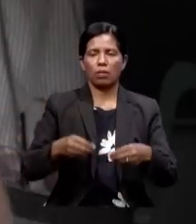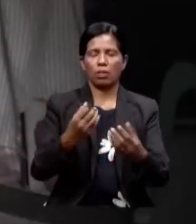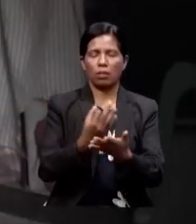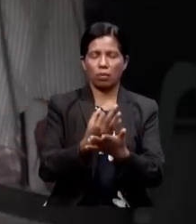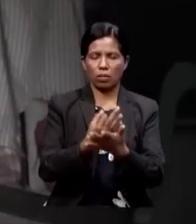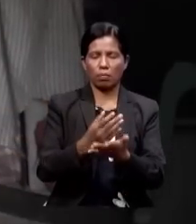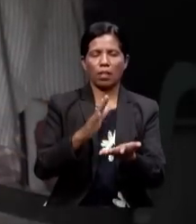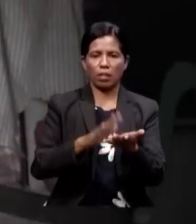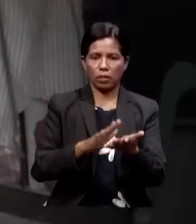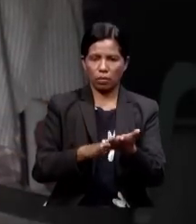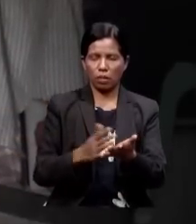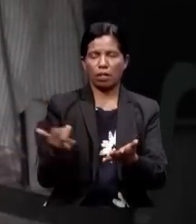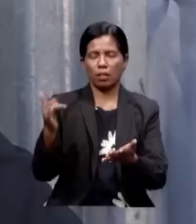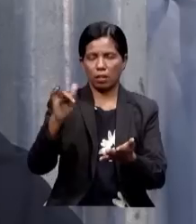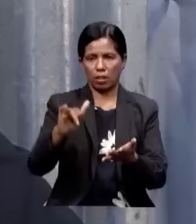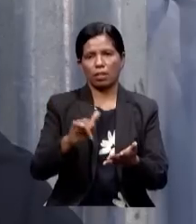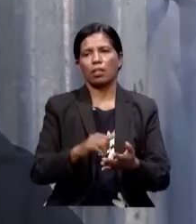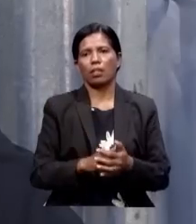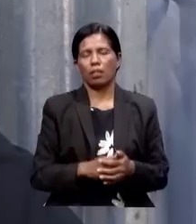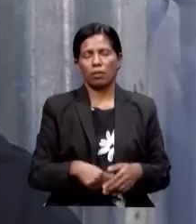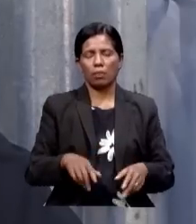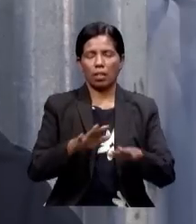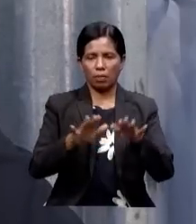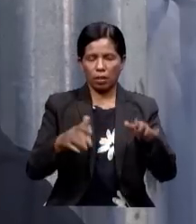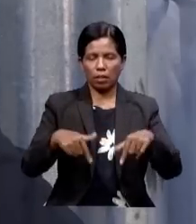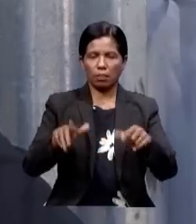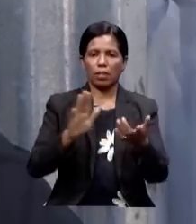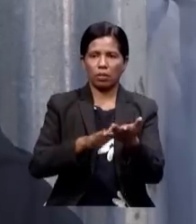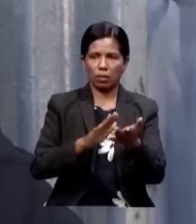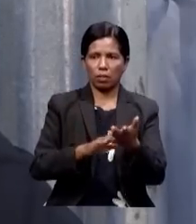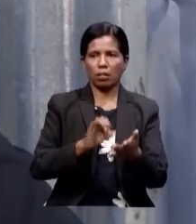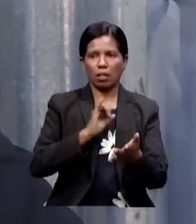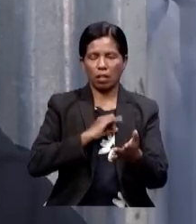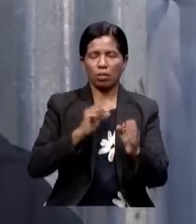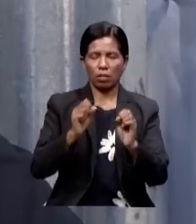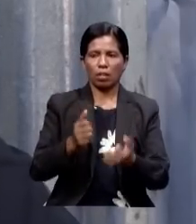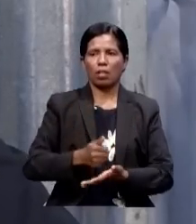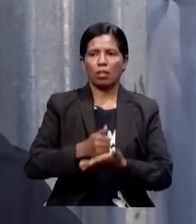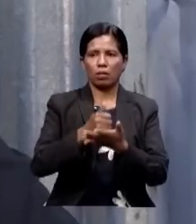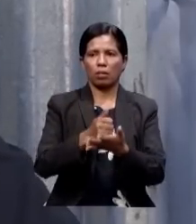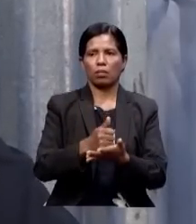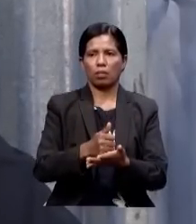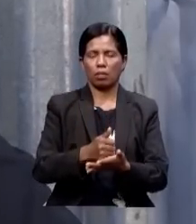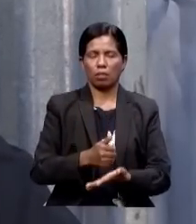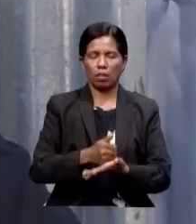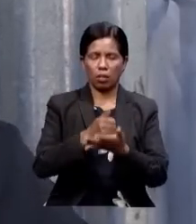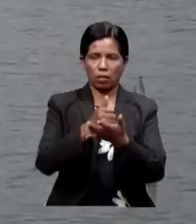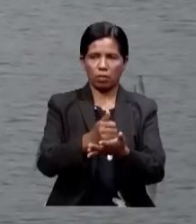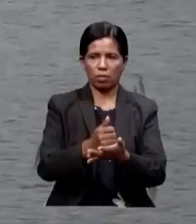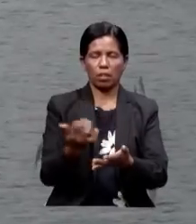sekolah serne lebar sekolah lorong karba se nia lah ya los hau ya tes bantu tentang hau lah ya tes ri sustain suba sira